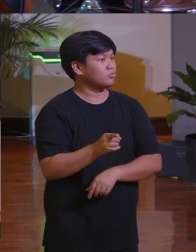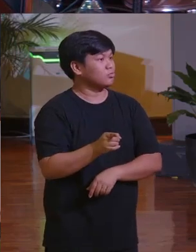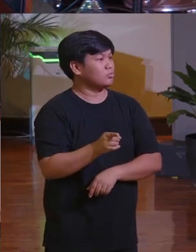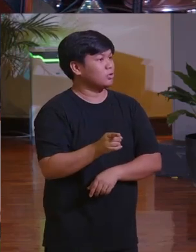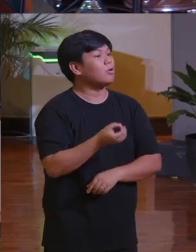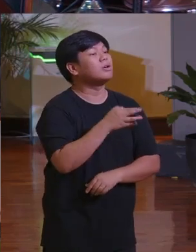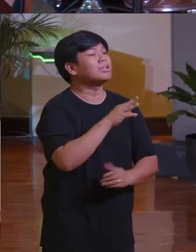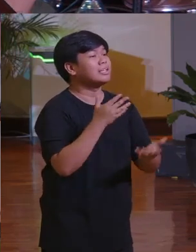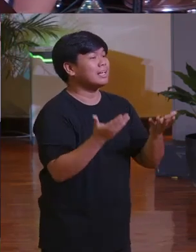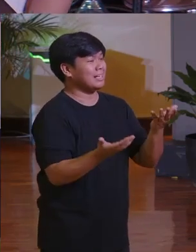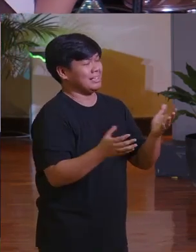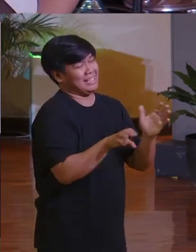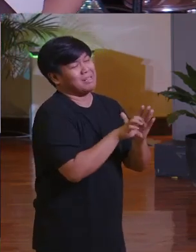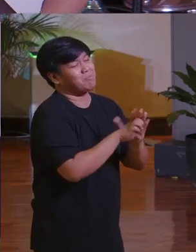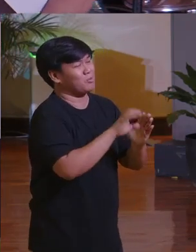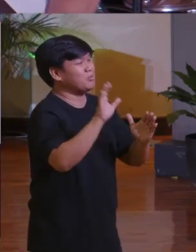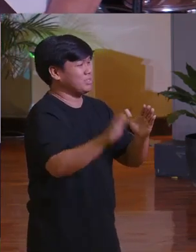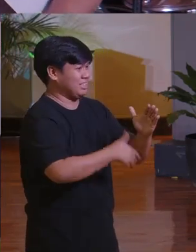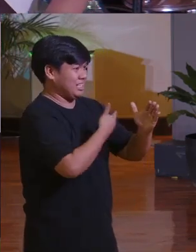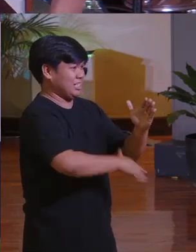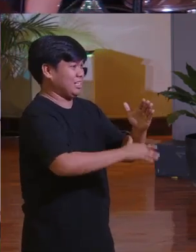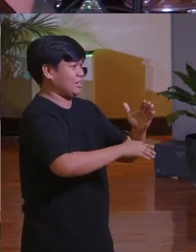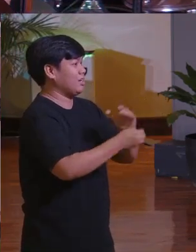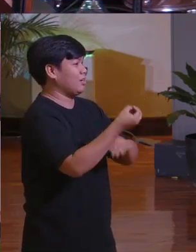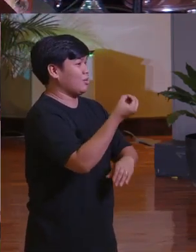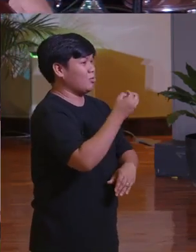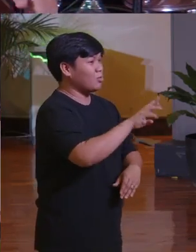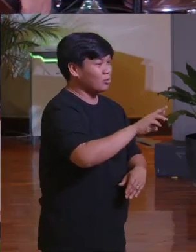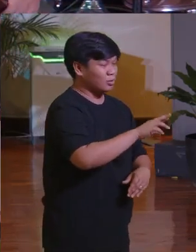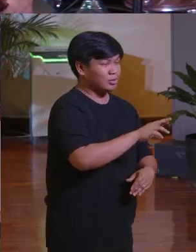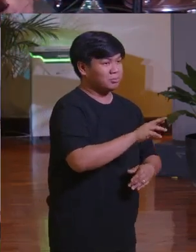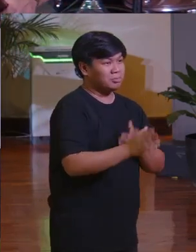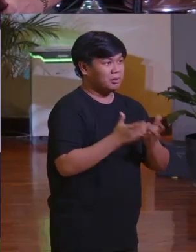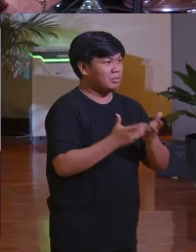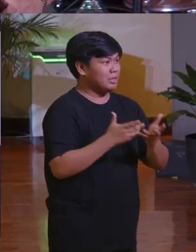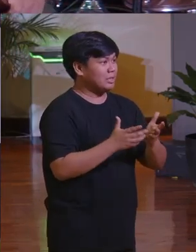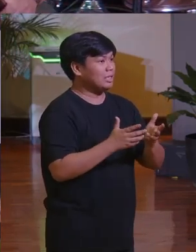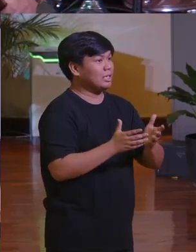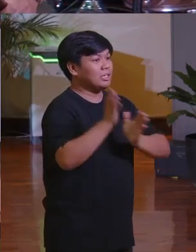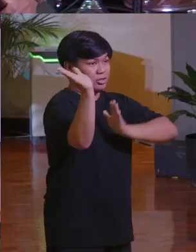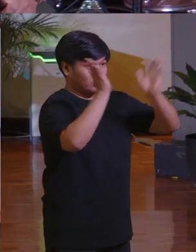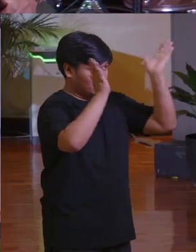Umawit halimbawa sa koro, sa choir. No?